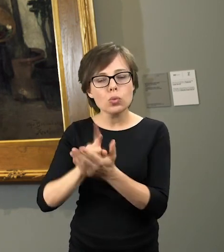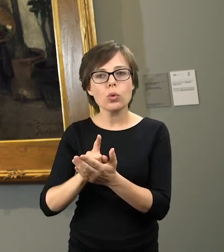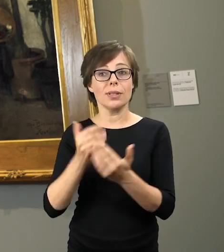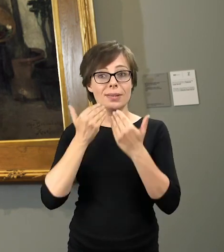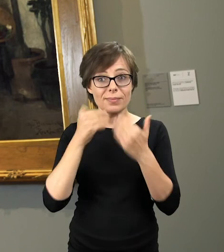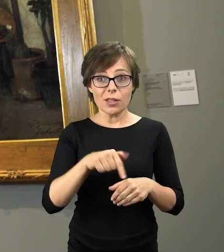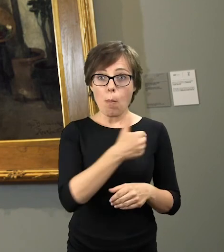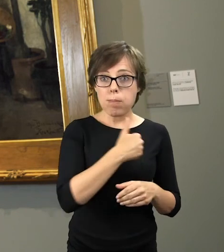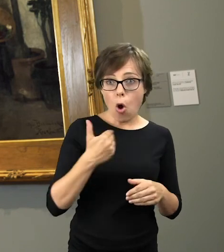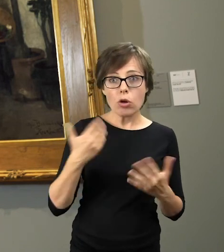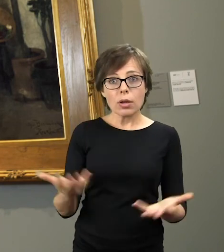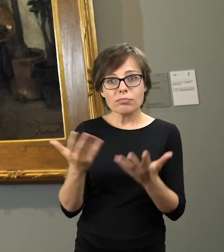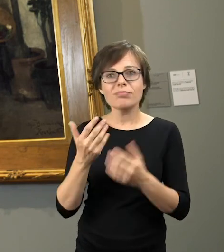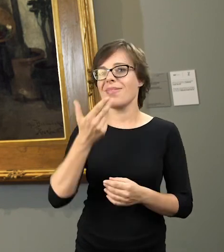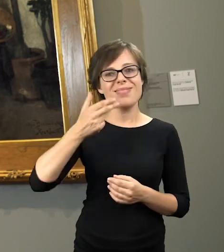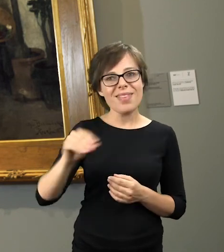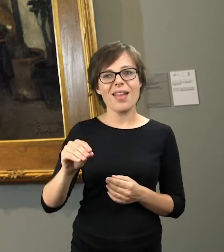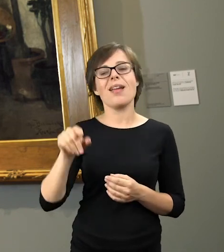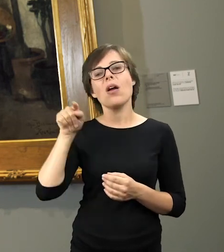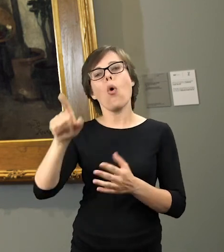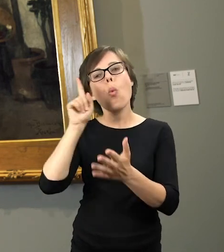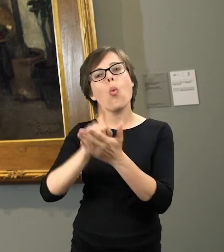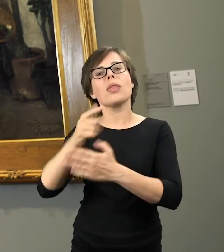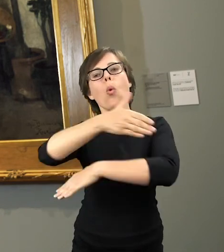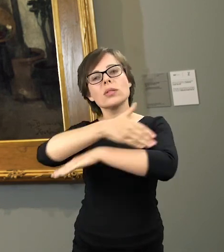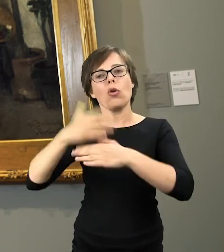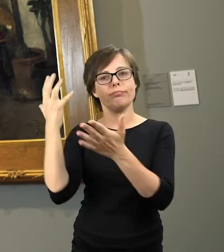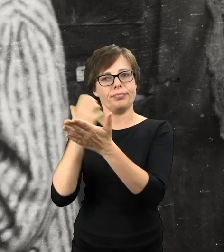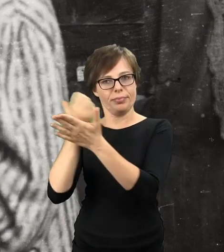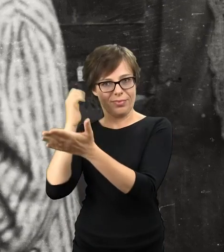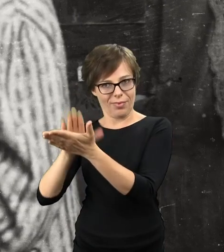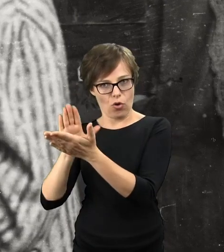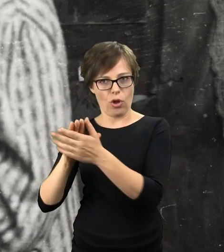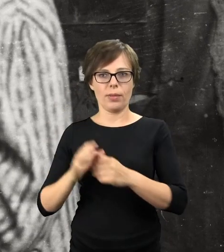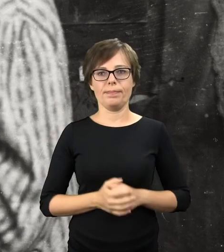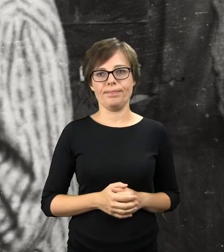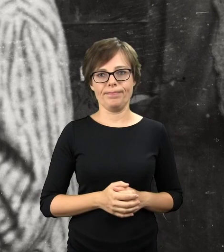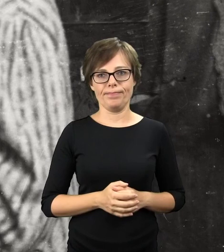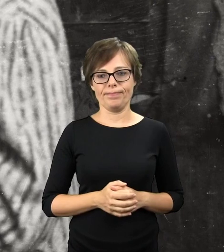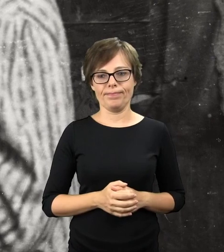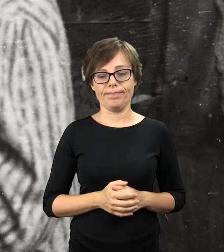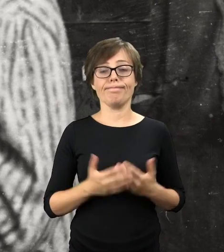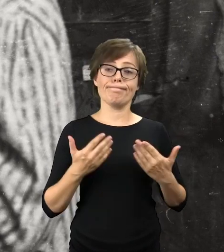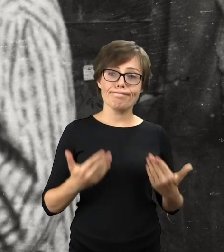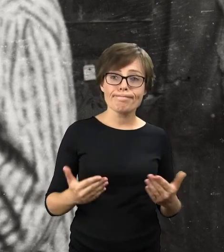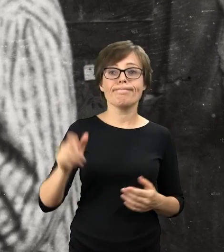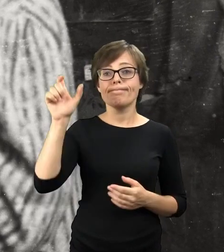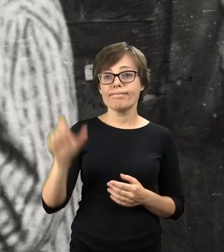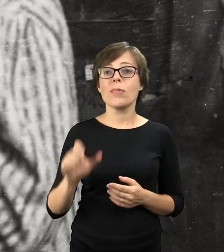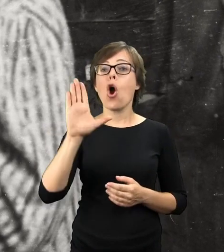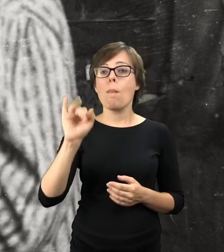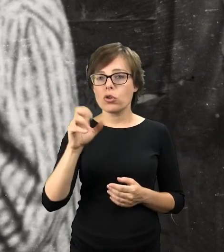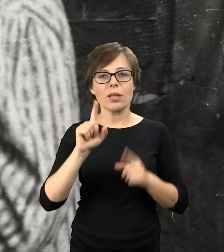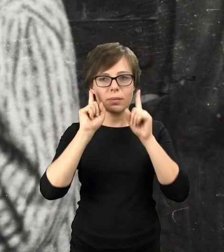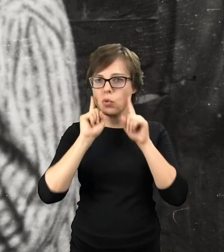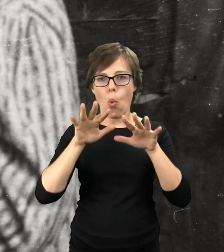krytyki i publiczności rodzimej, lecz wskutek medali i uznania za granicą. Boznańska tych nagród